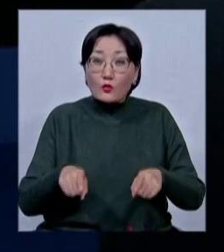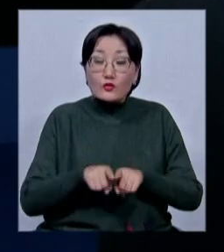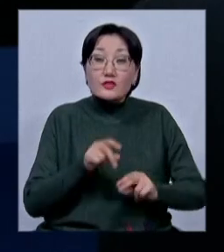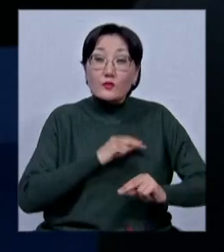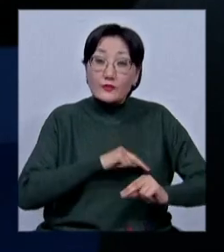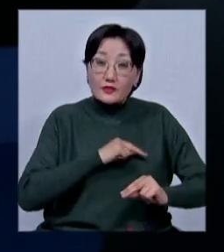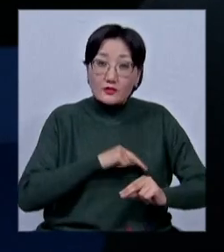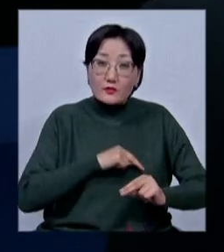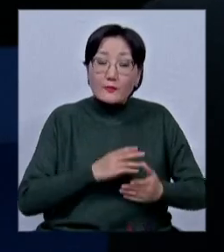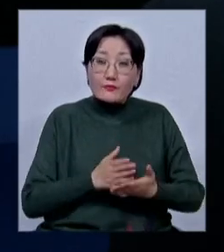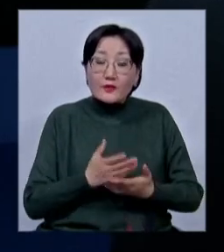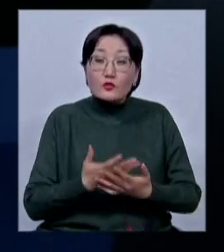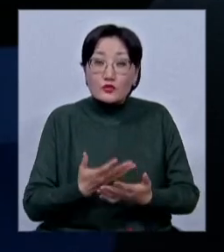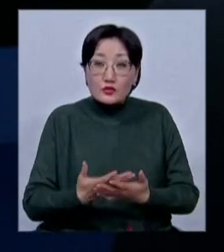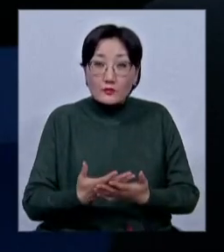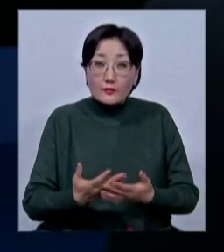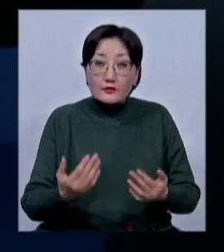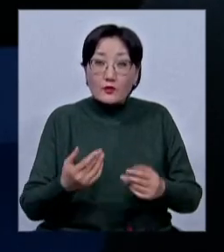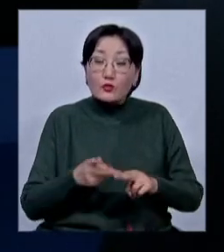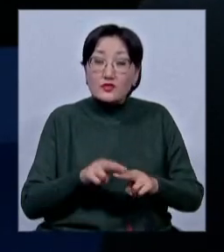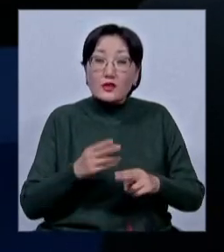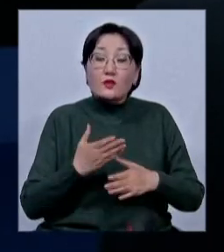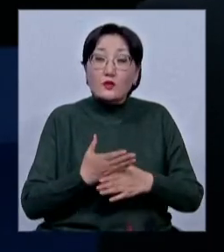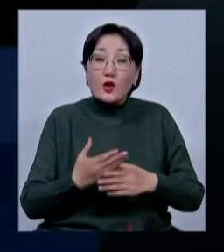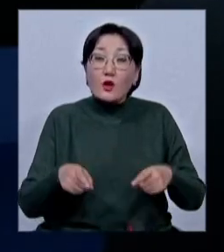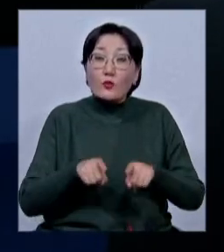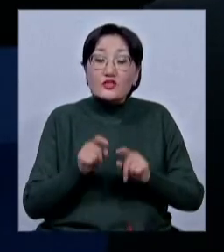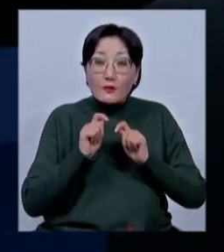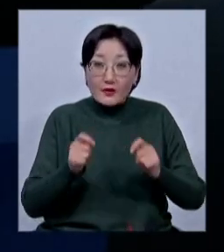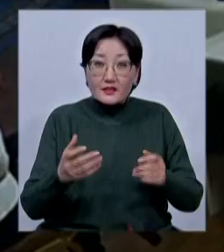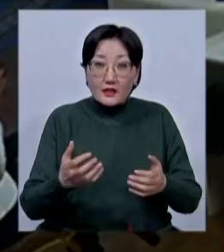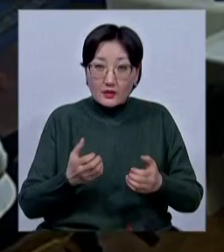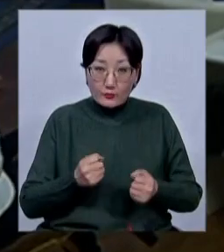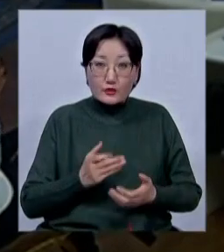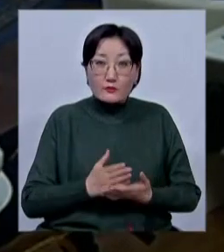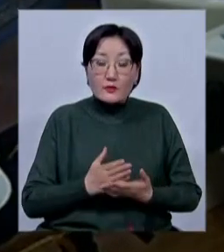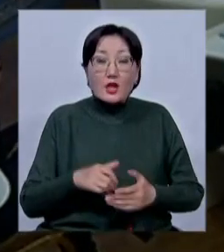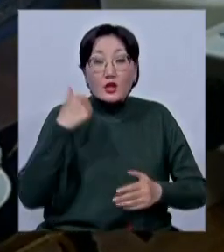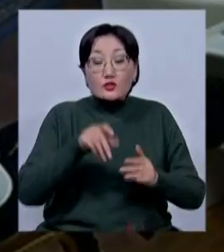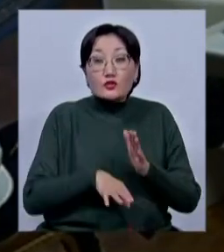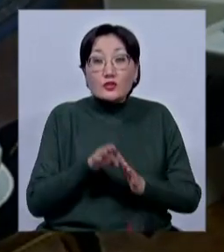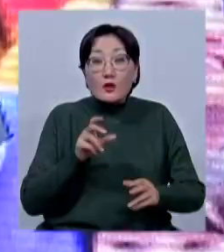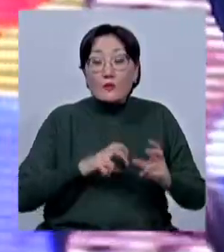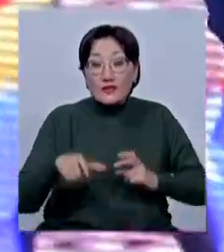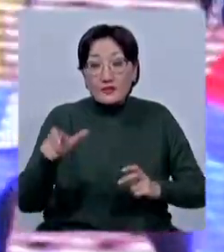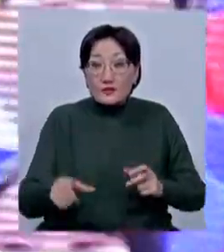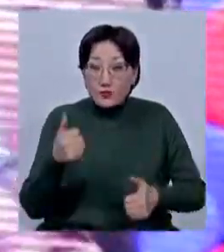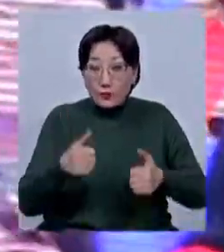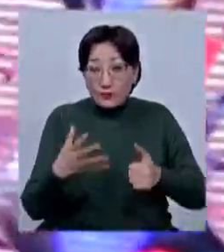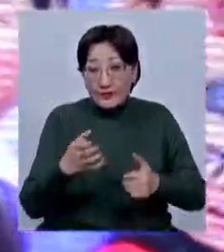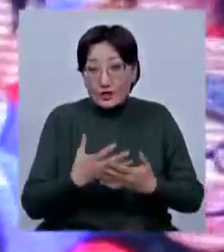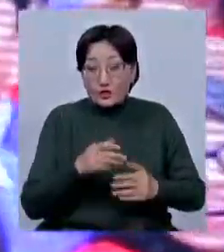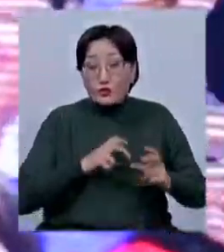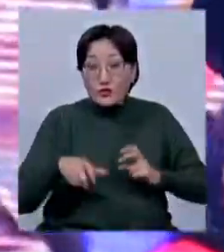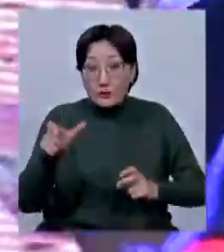еңбек еткенімізді көрсетіп, соның арқасында осындай марапатқа ие болып отырмыз. Жылдың үздік студенті сайысына 500-ге